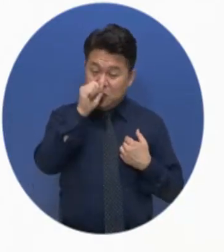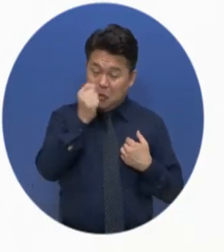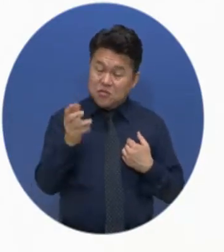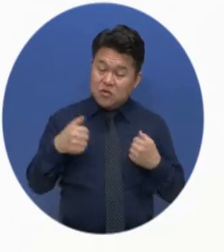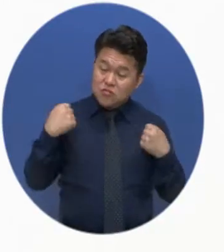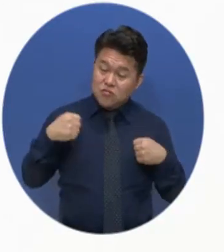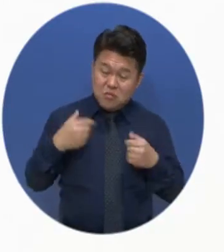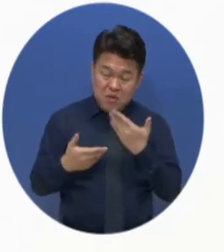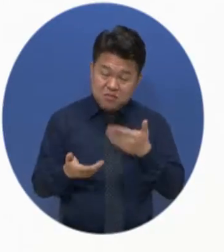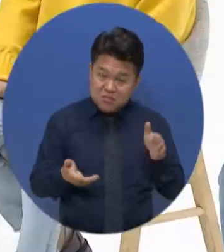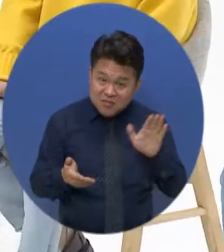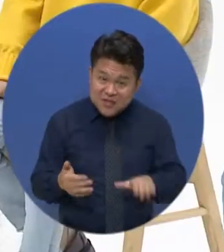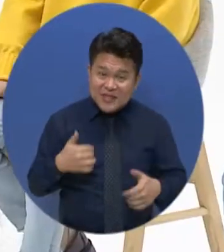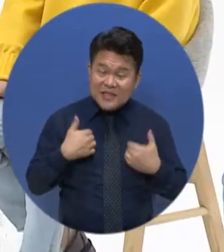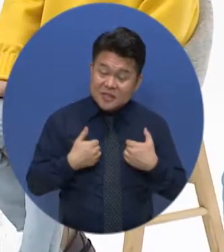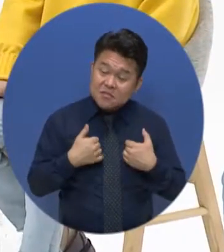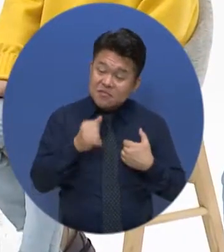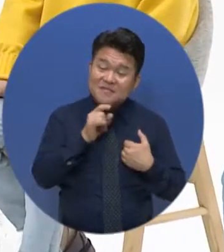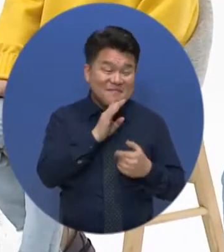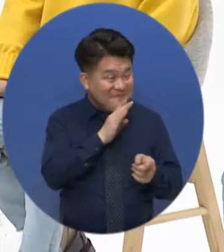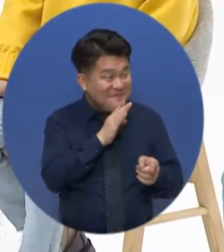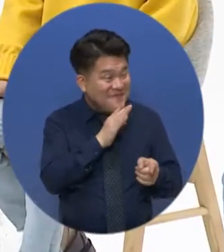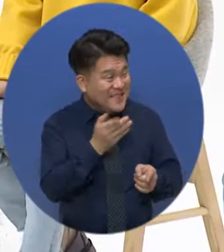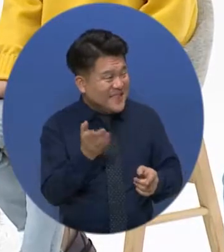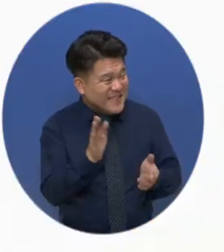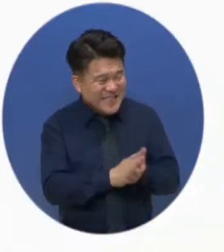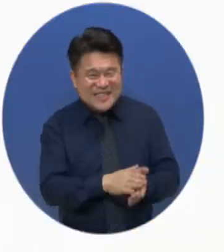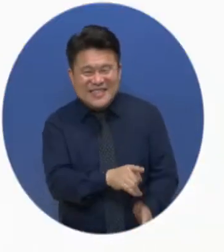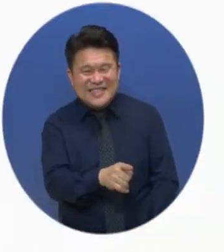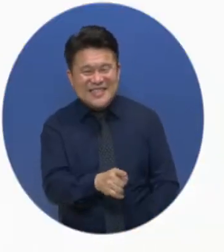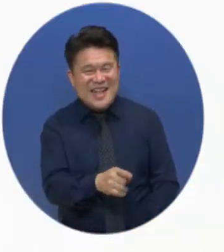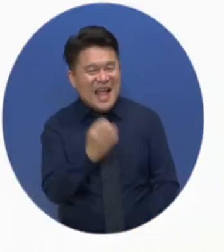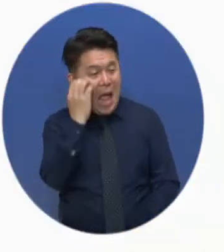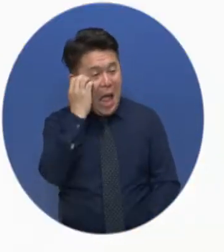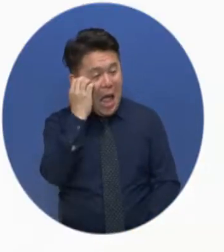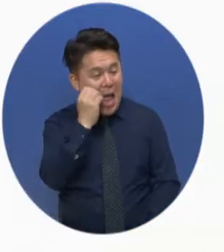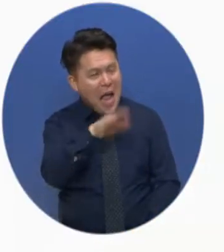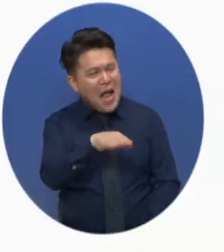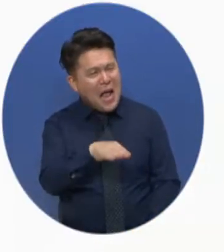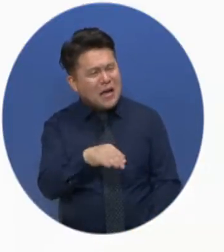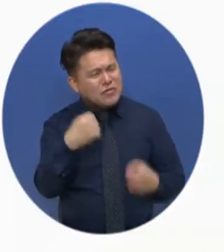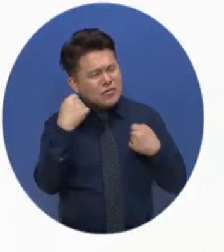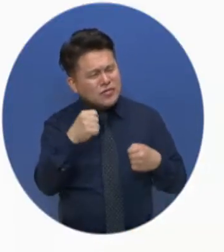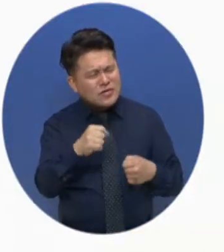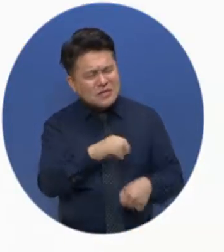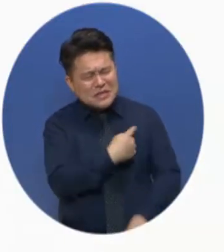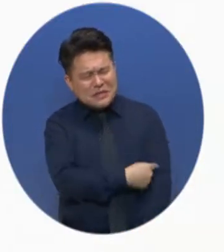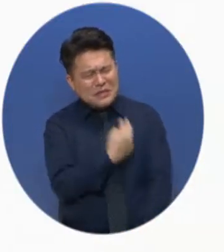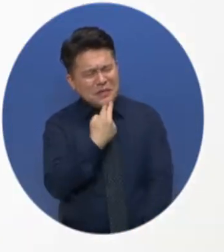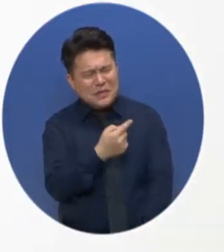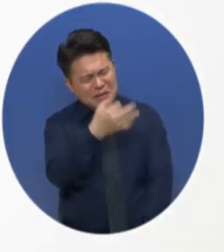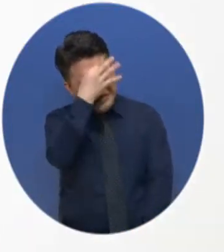추는데 즐기는 것 같아요. 즐기는 것 같은데 그 뭐 딱히 춤의 소질은 없어